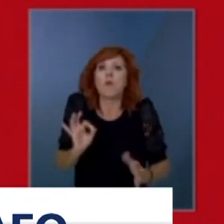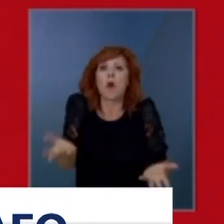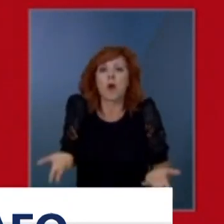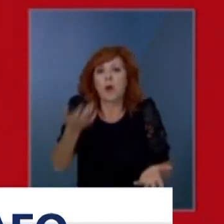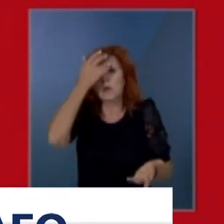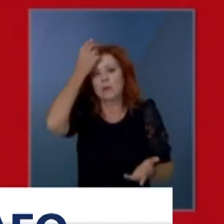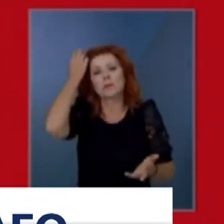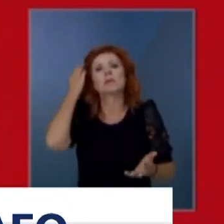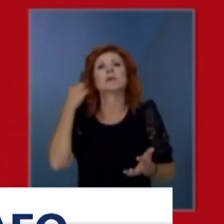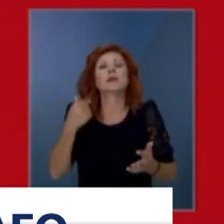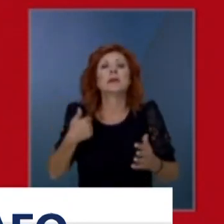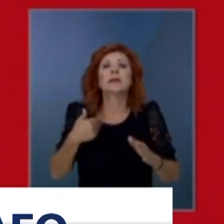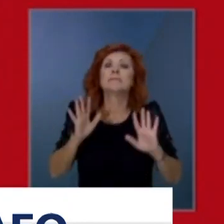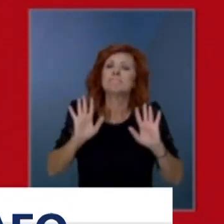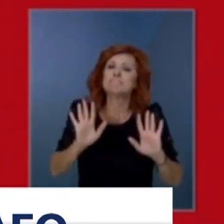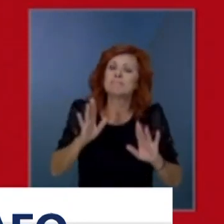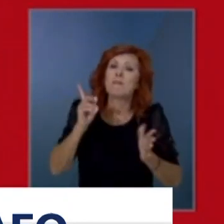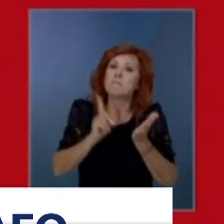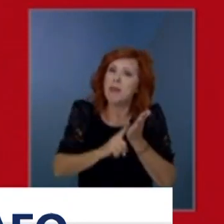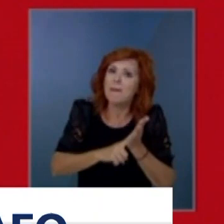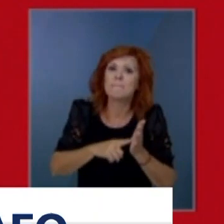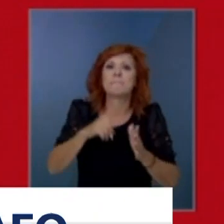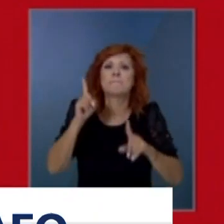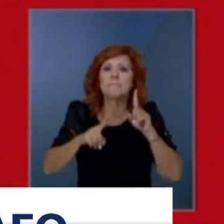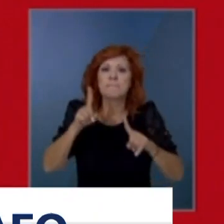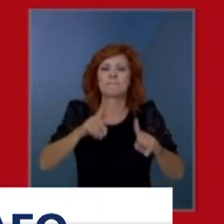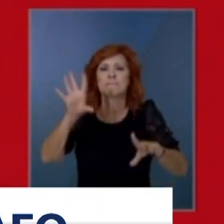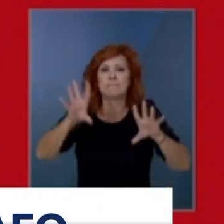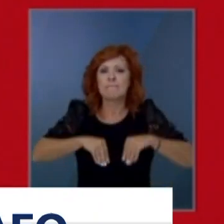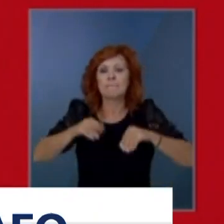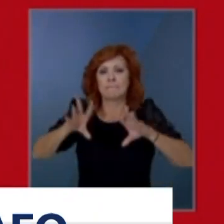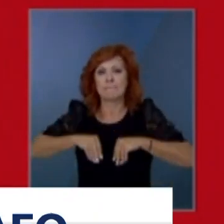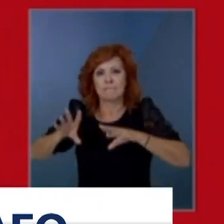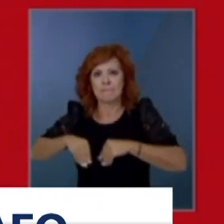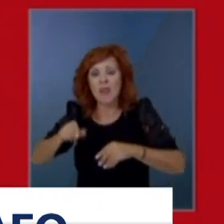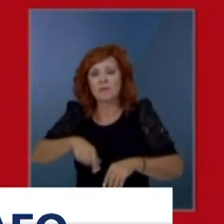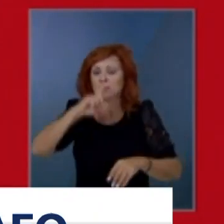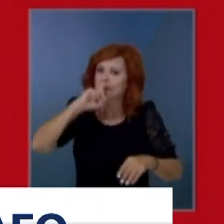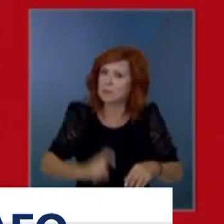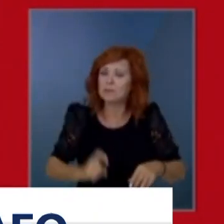Ας κάνουμε λοιπόν κάποιες παραδοχές. Είναι απαραίτητες για να προχωρήσουμε.